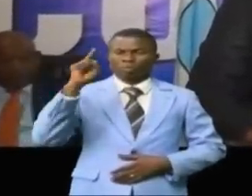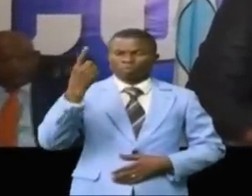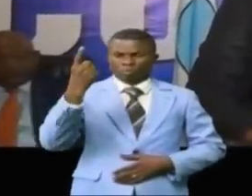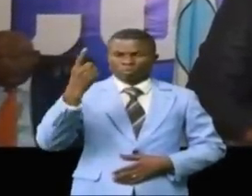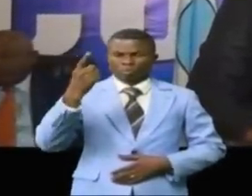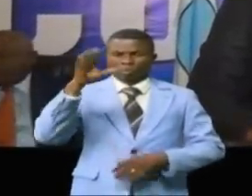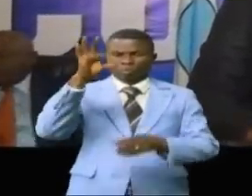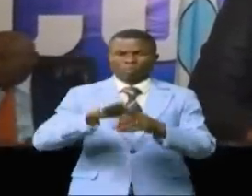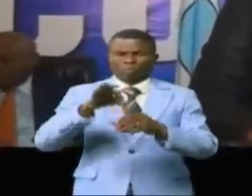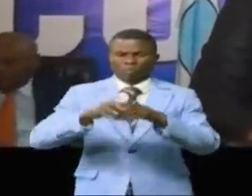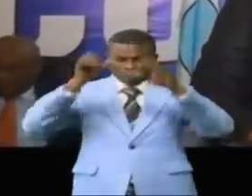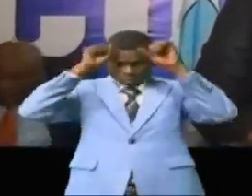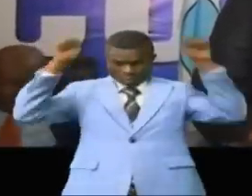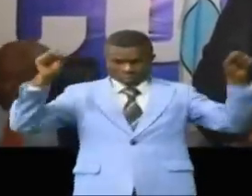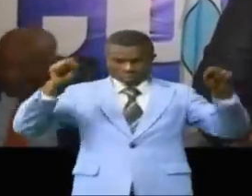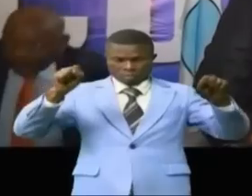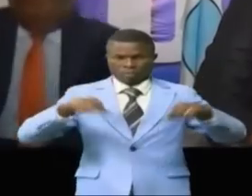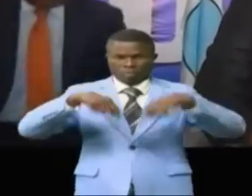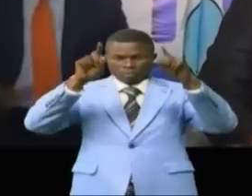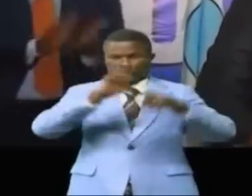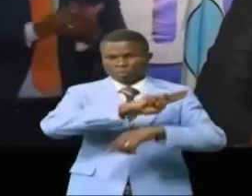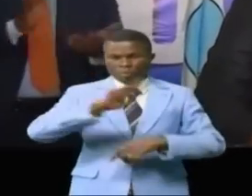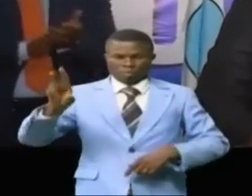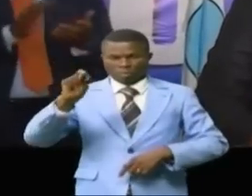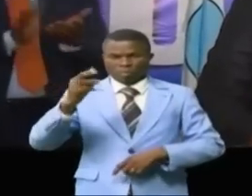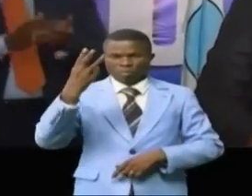à l'élection présidentielle.